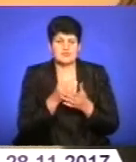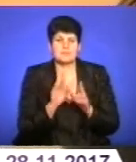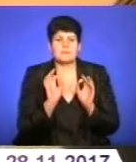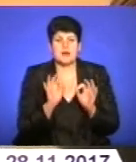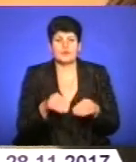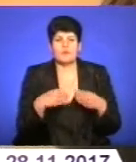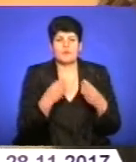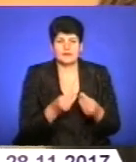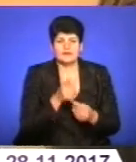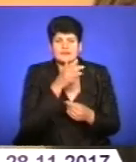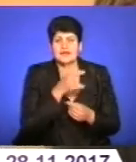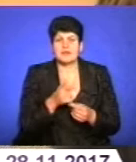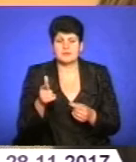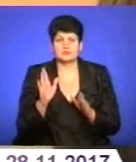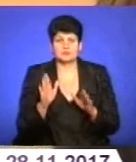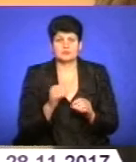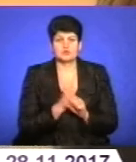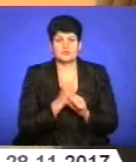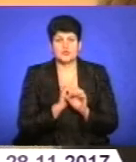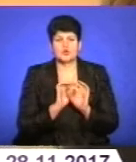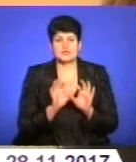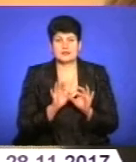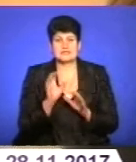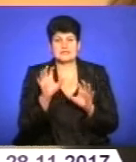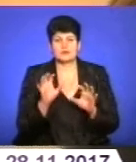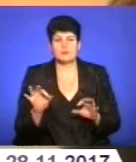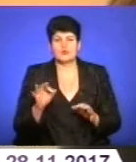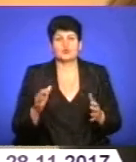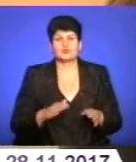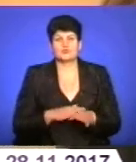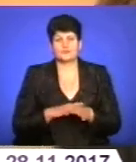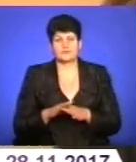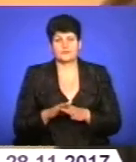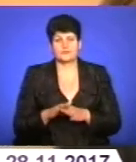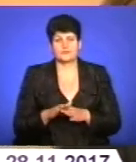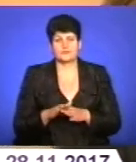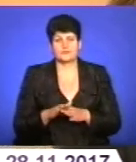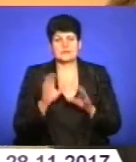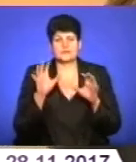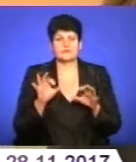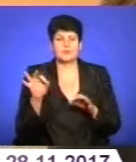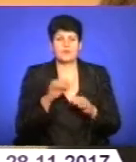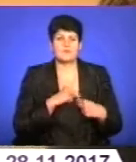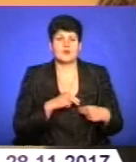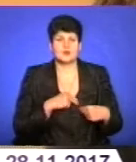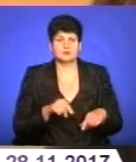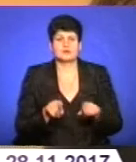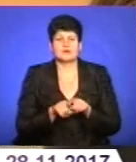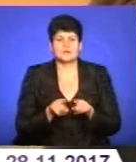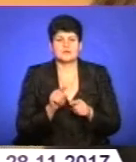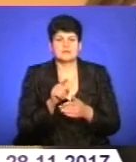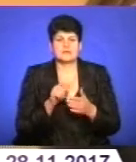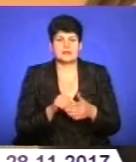терміни. Ми будемо роз'яснювати роз'яснення законодавства про дотримання законодавства про працю, також з питань